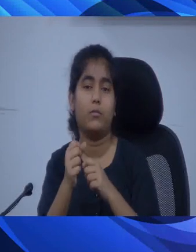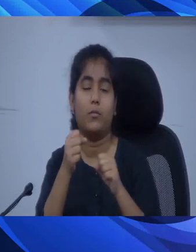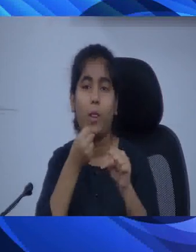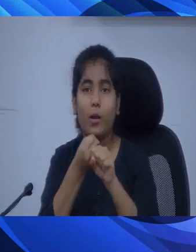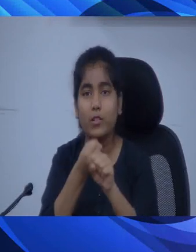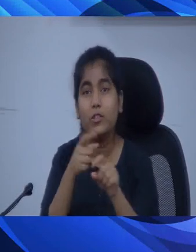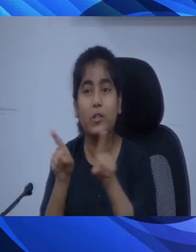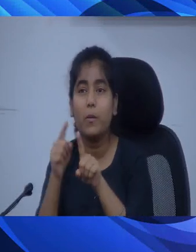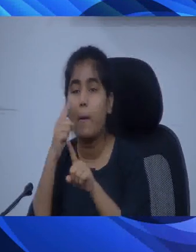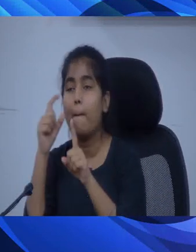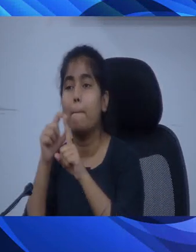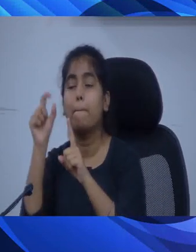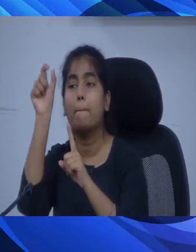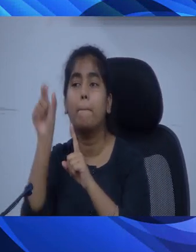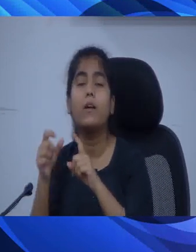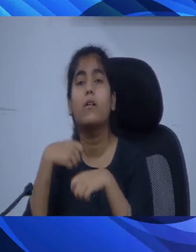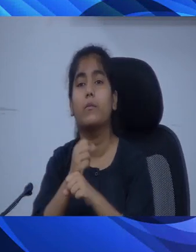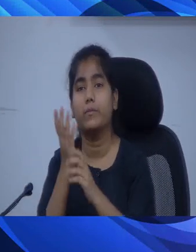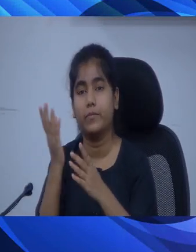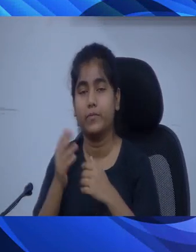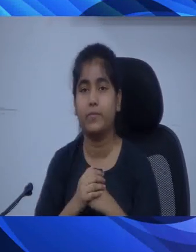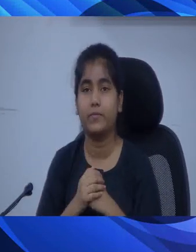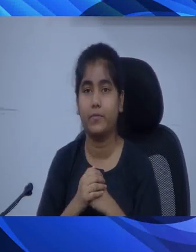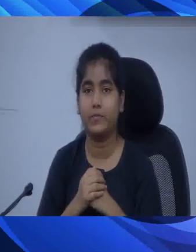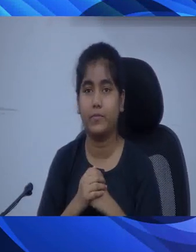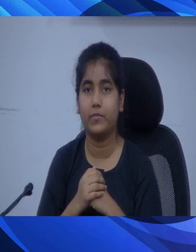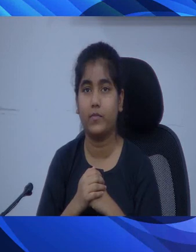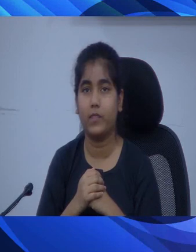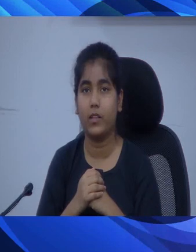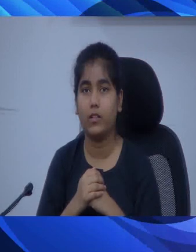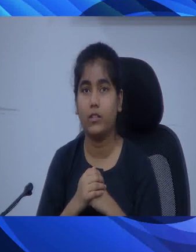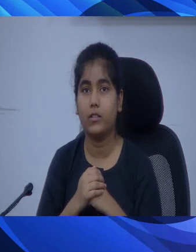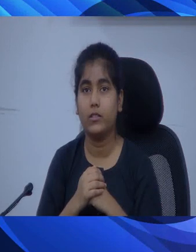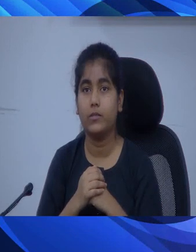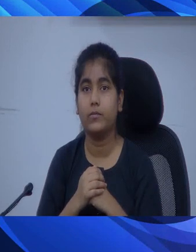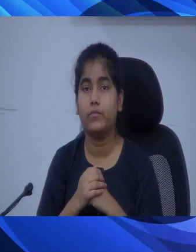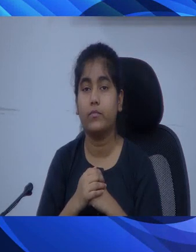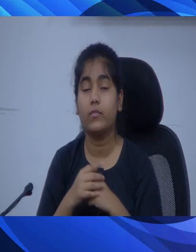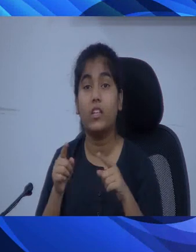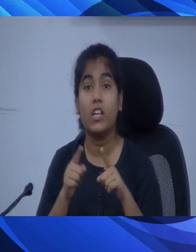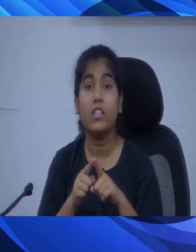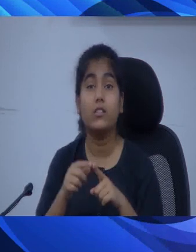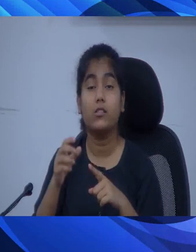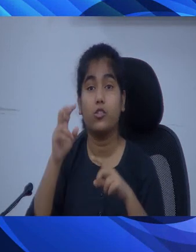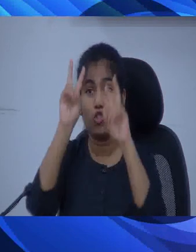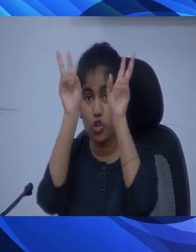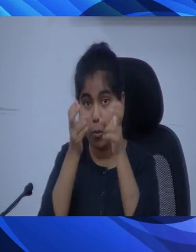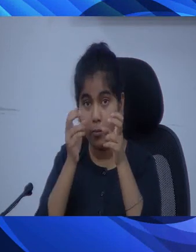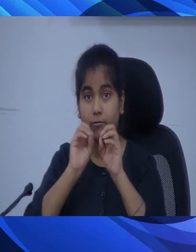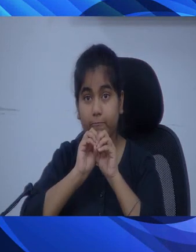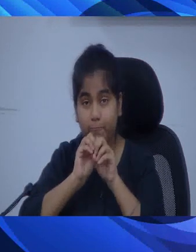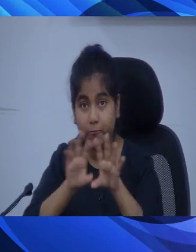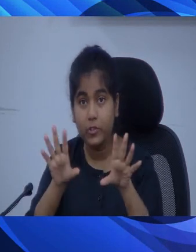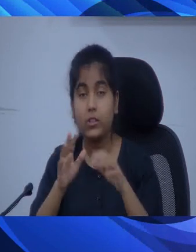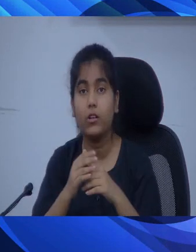सकते हैं जैसे कि प्रिया बनी और आप इस कॉमिक में देखेंगे। नेक्स्ट, इस विषय को बढ़ावा देने के लिए